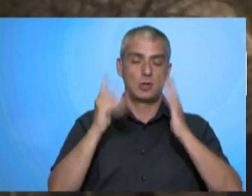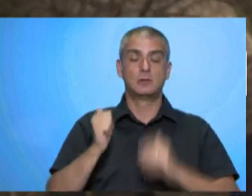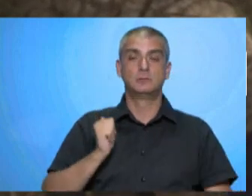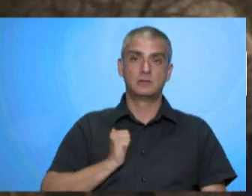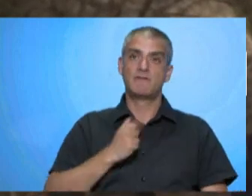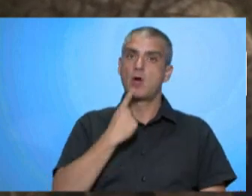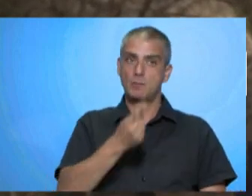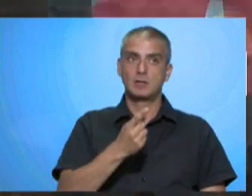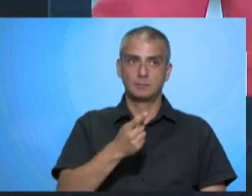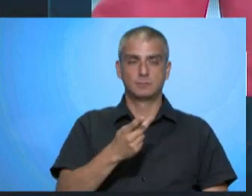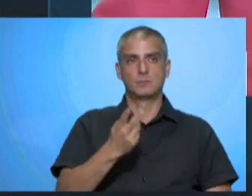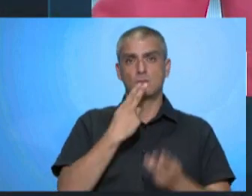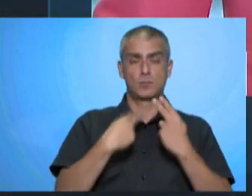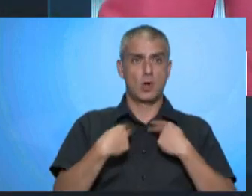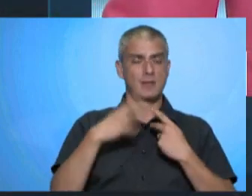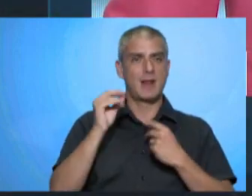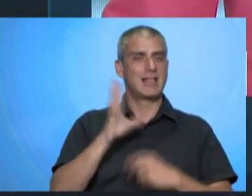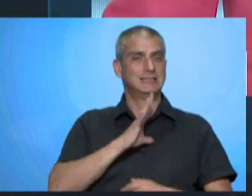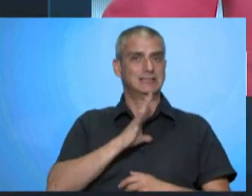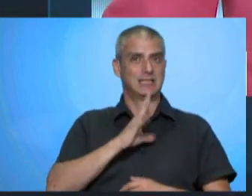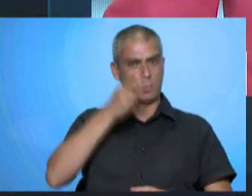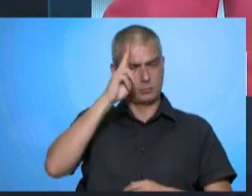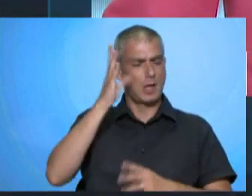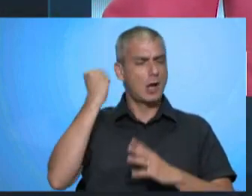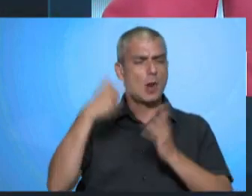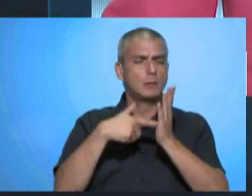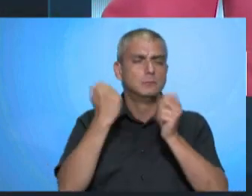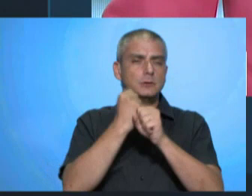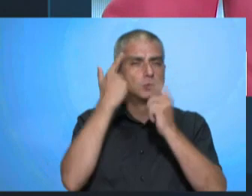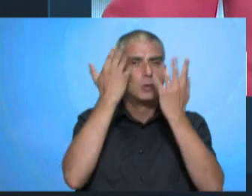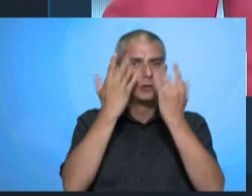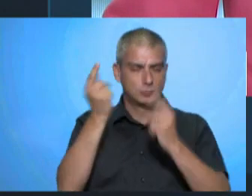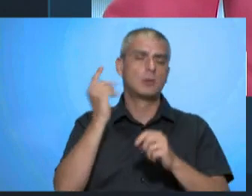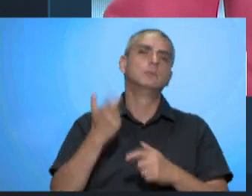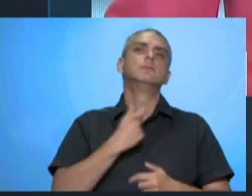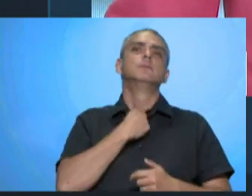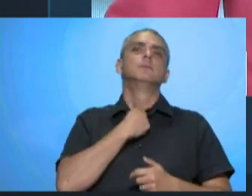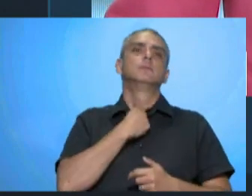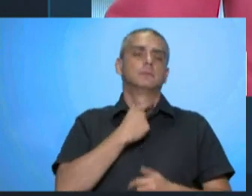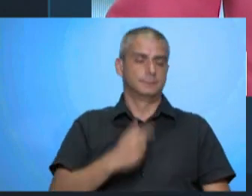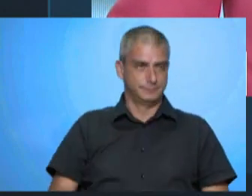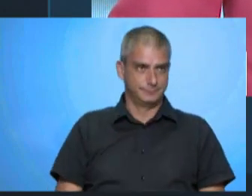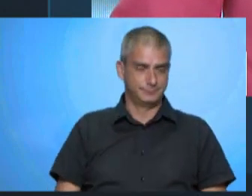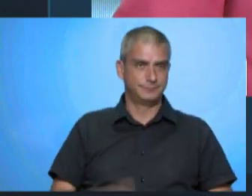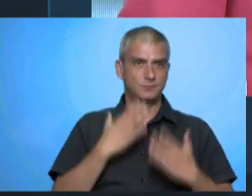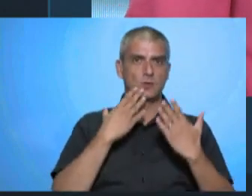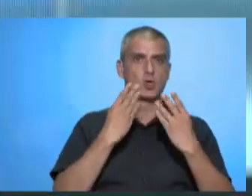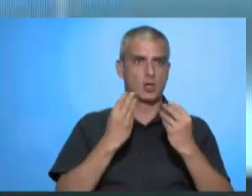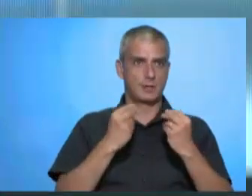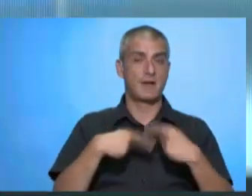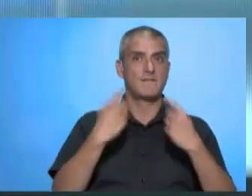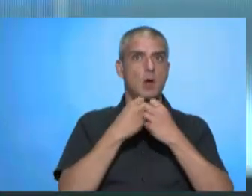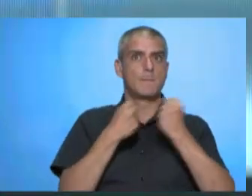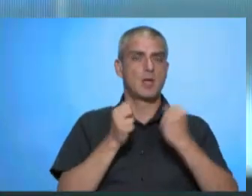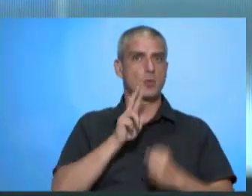אומרים, עונים לנו על העניין הזה, על הסיכון שנלקח, שהכל היה מחושב ושזה היה כורח הנסיבות. רובי, תודה רבה לך הדברים. ועל היום המתוח הזה